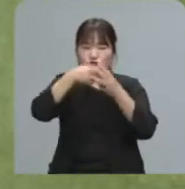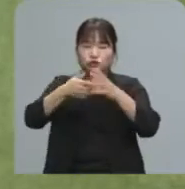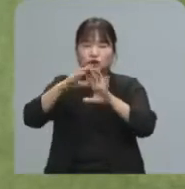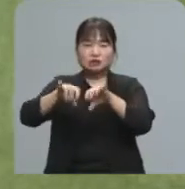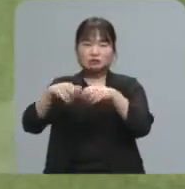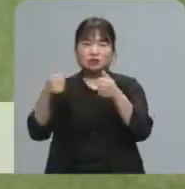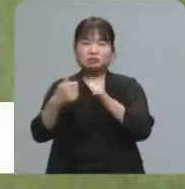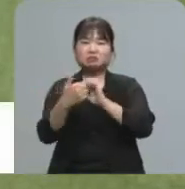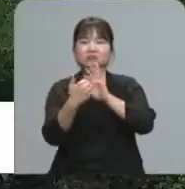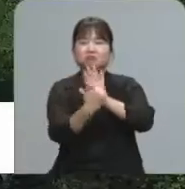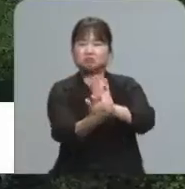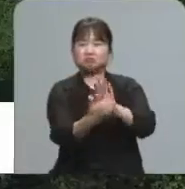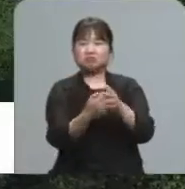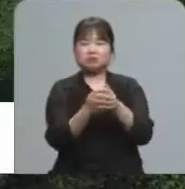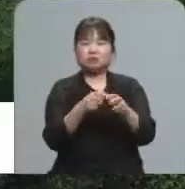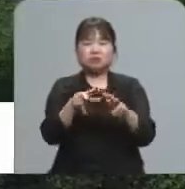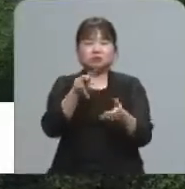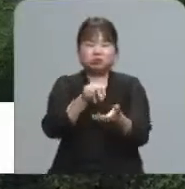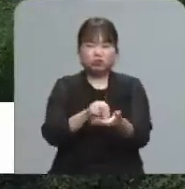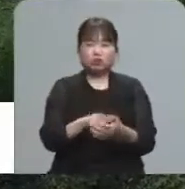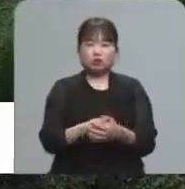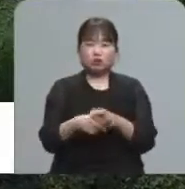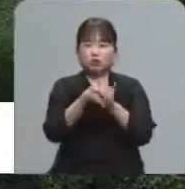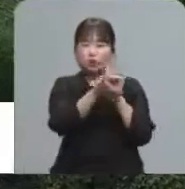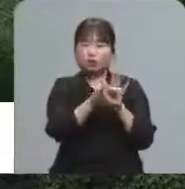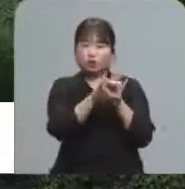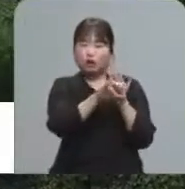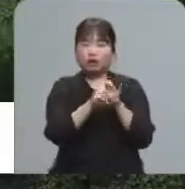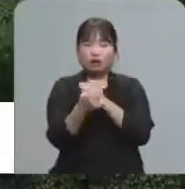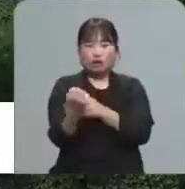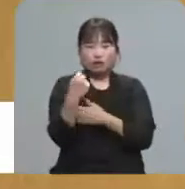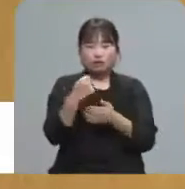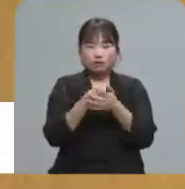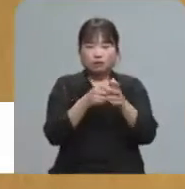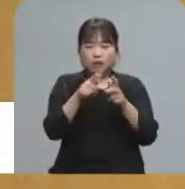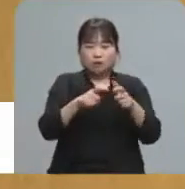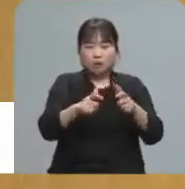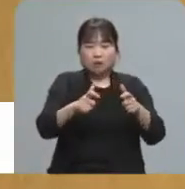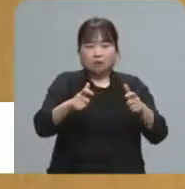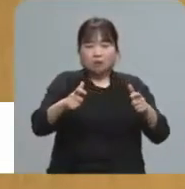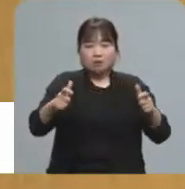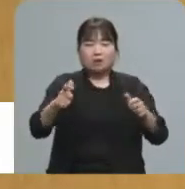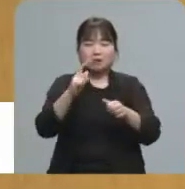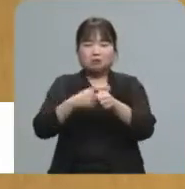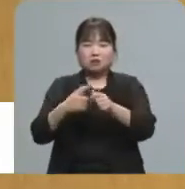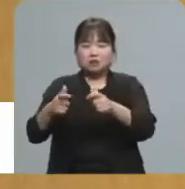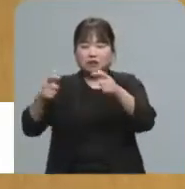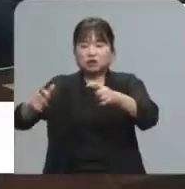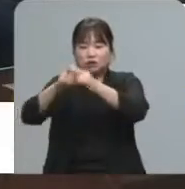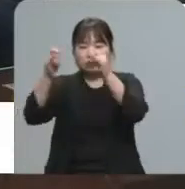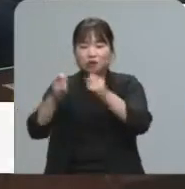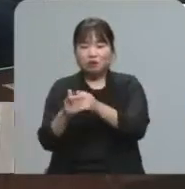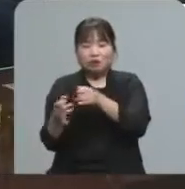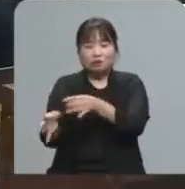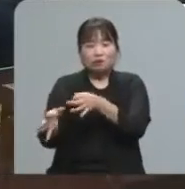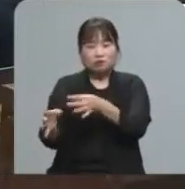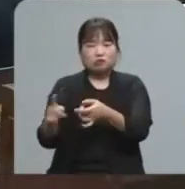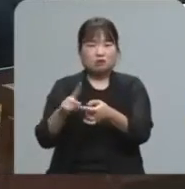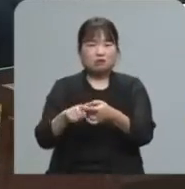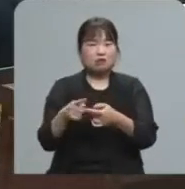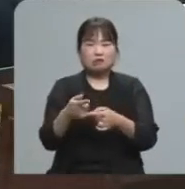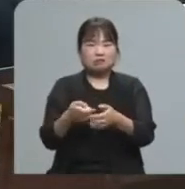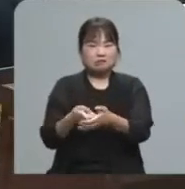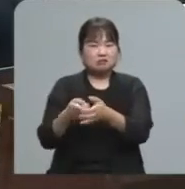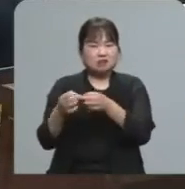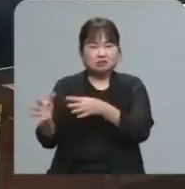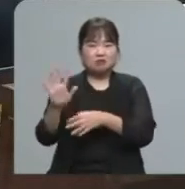해 제동이 걸렸습니다. 코로나19 특수에 힘입어 사업을 확장하면서 지역사회 공헌엔 소극적이라는 이유